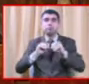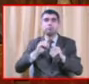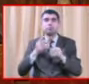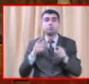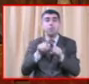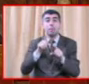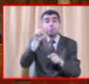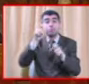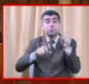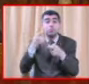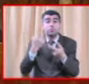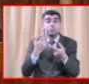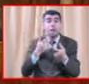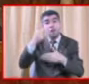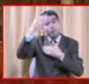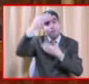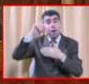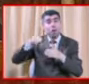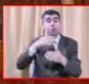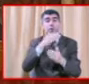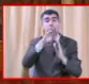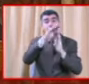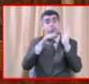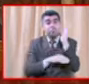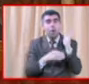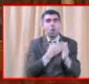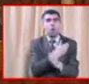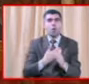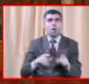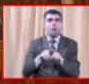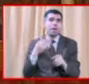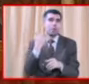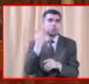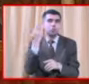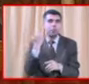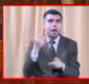كيتلقى المواطن المغربي في هذه الحكومه هذه، لان عيب وعار السيد الوزير